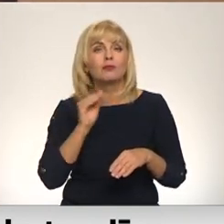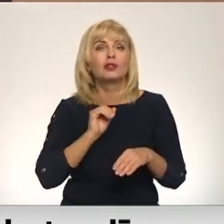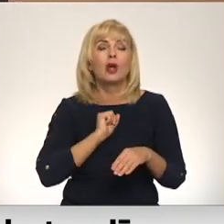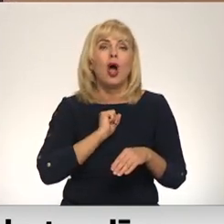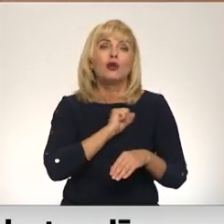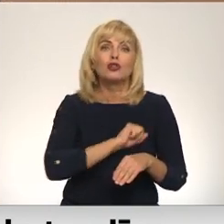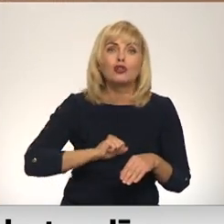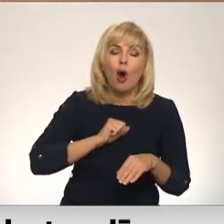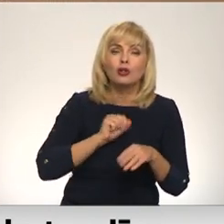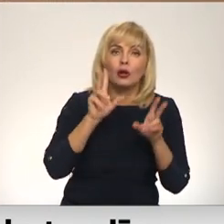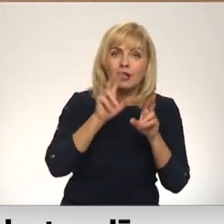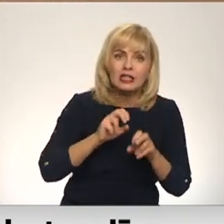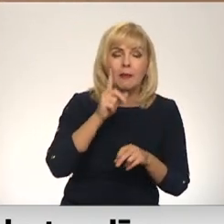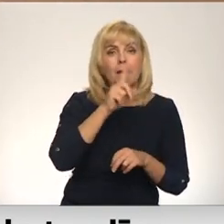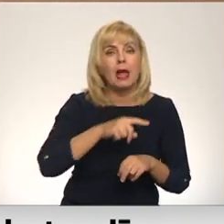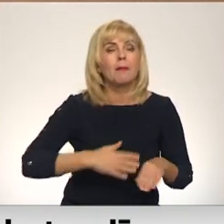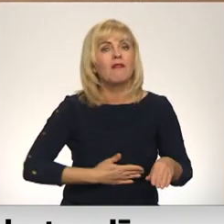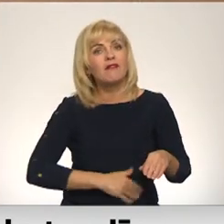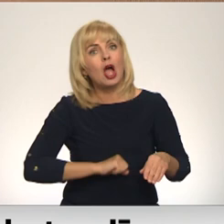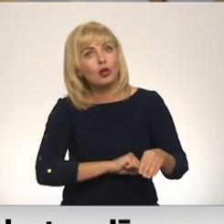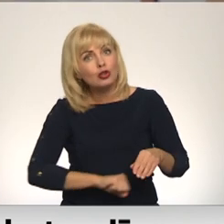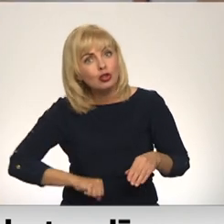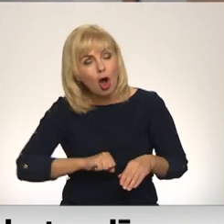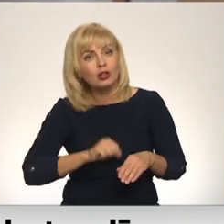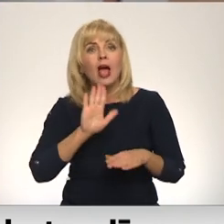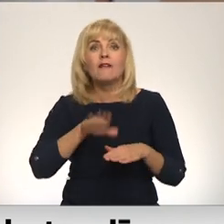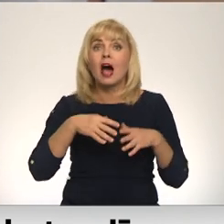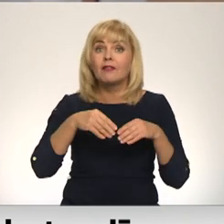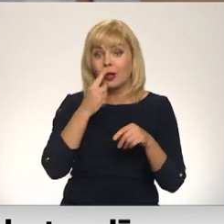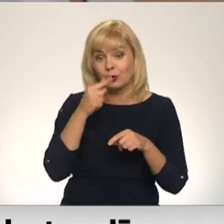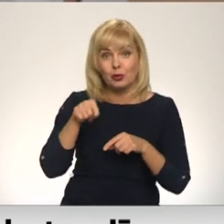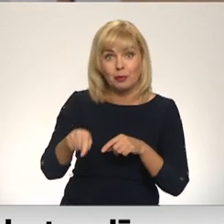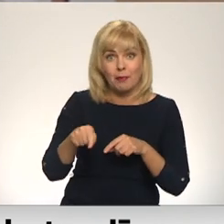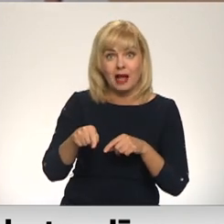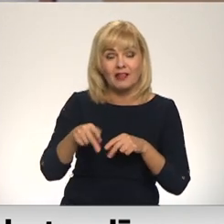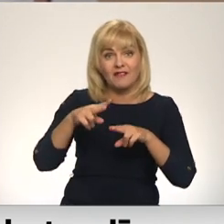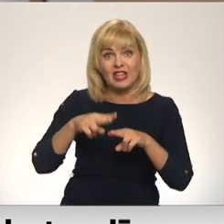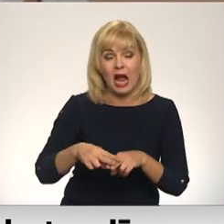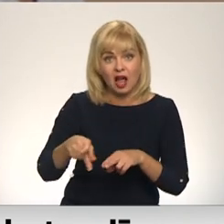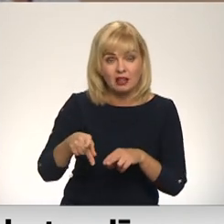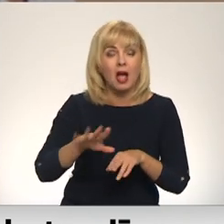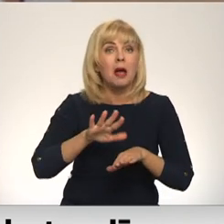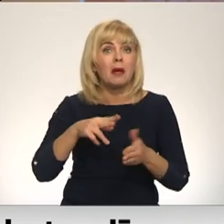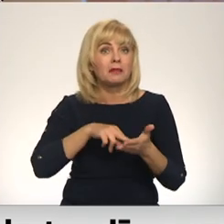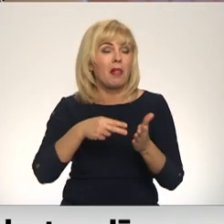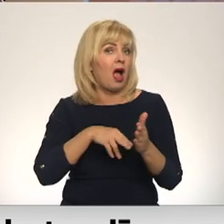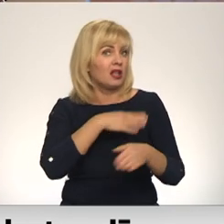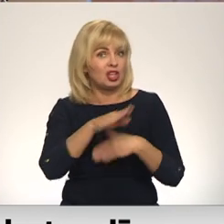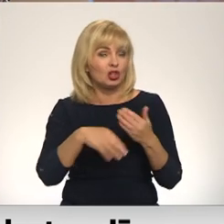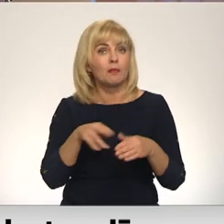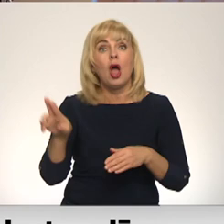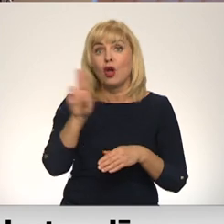veikšanu, lai piemēram pieprasīto vēdera dobumu sonogrāfiju varētu veikt turpat praksē. Diemžēl plāni izjuka.